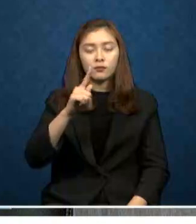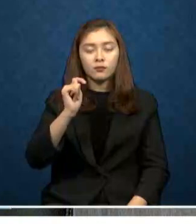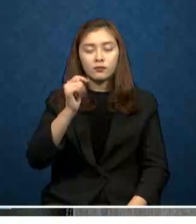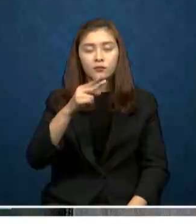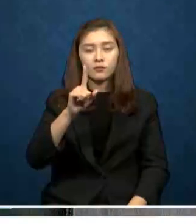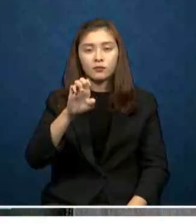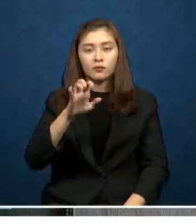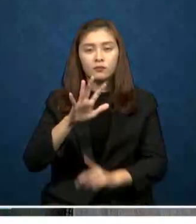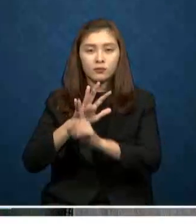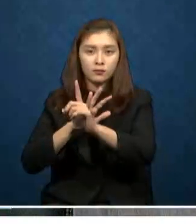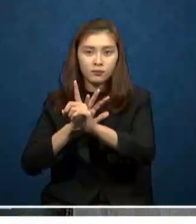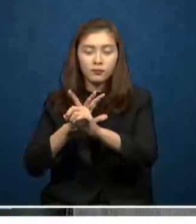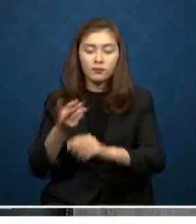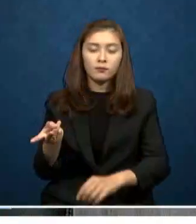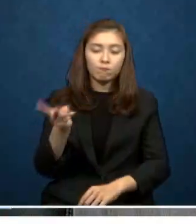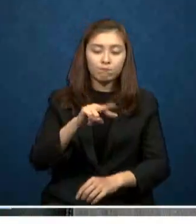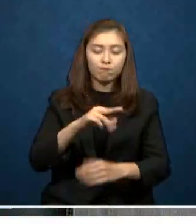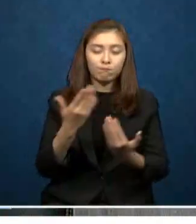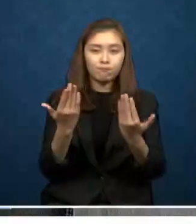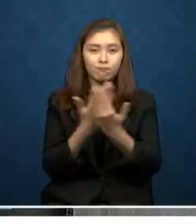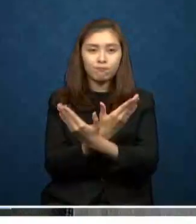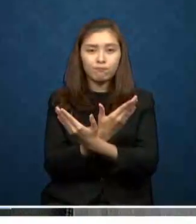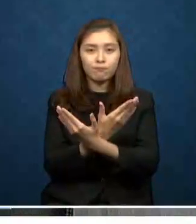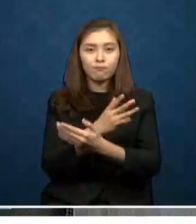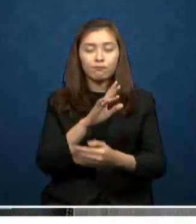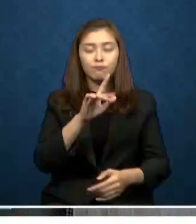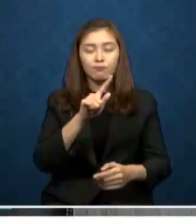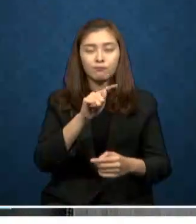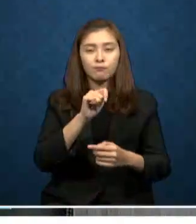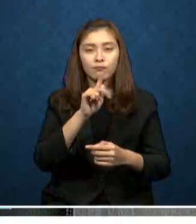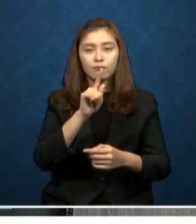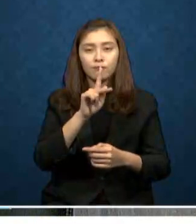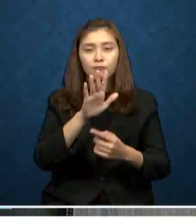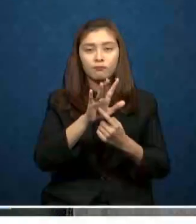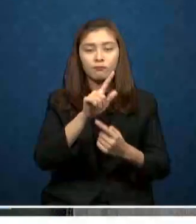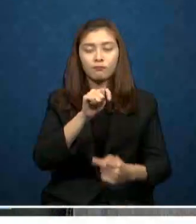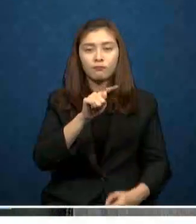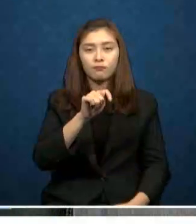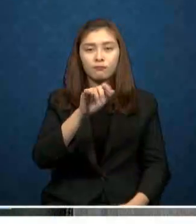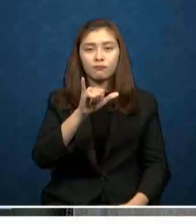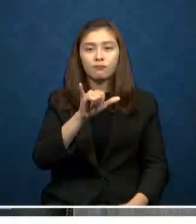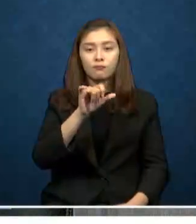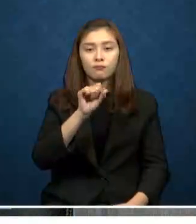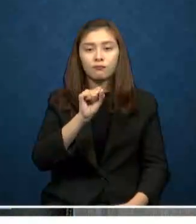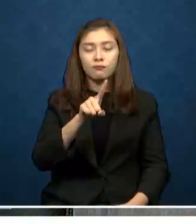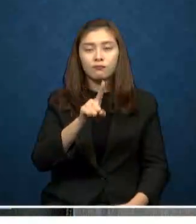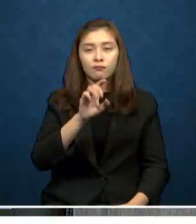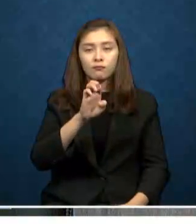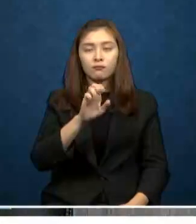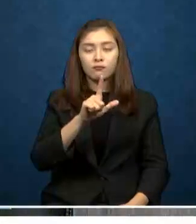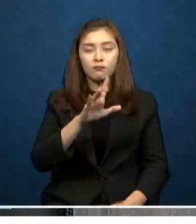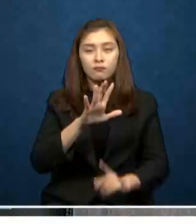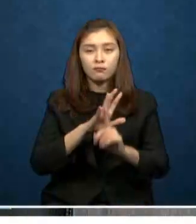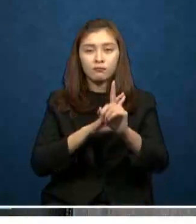รรค์ได้แต่ว่าเมื่อเกิดผลกำไรทางธุรกิจน่าจะแบ่งเปอร์เซ็นต์มา